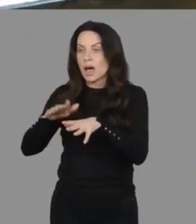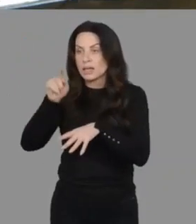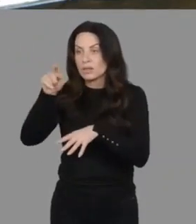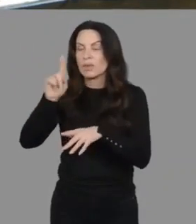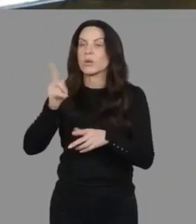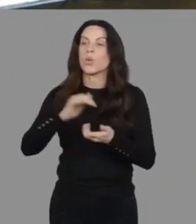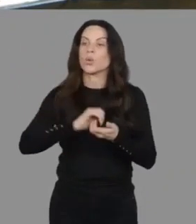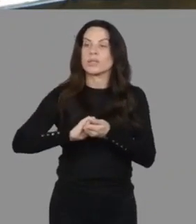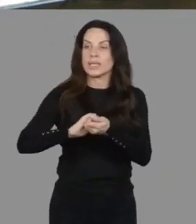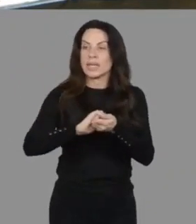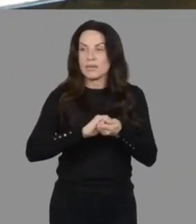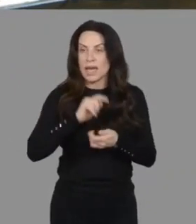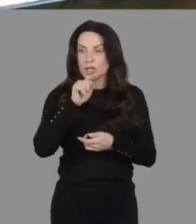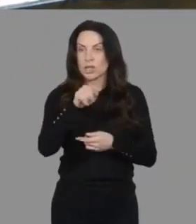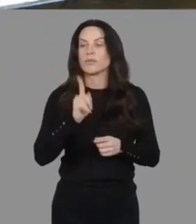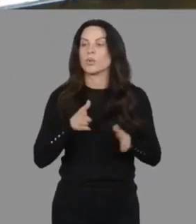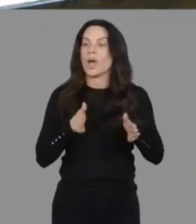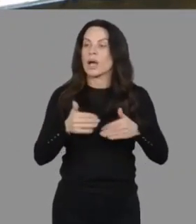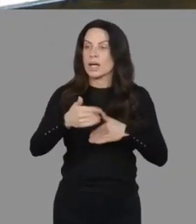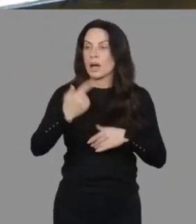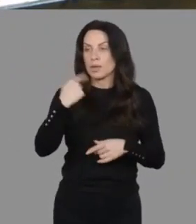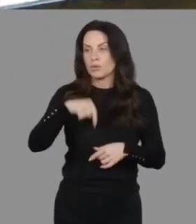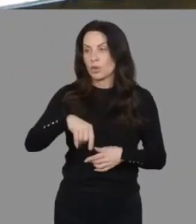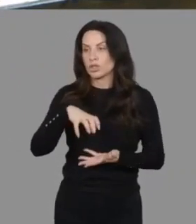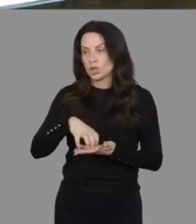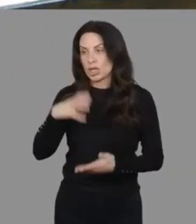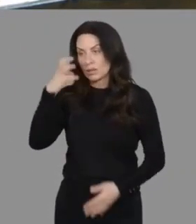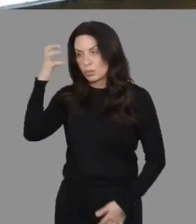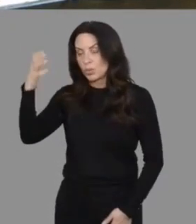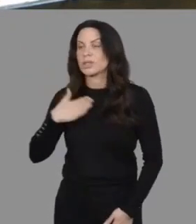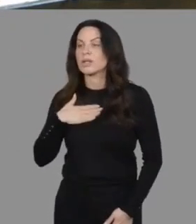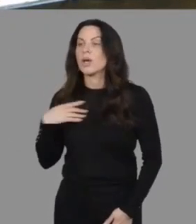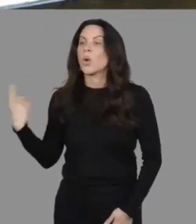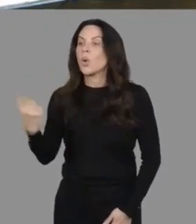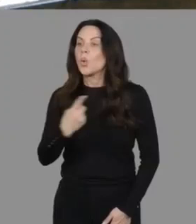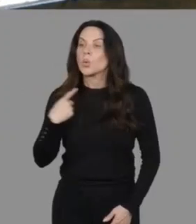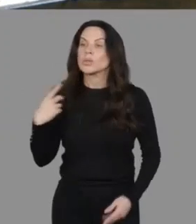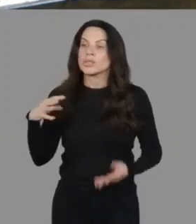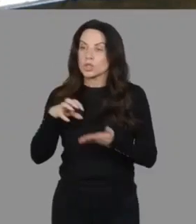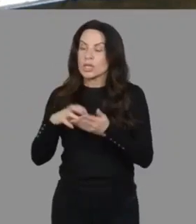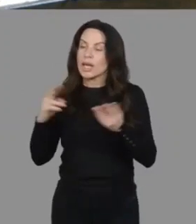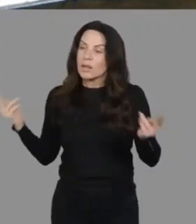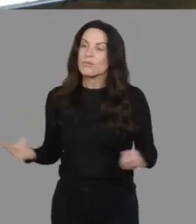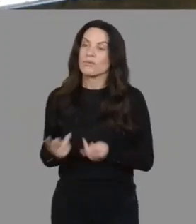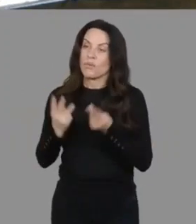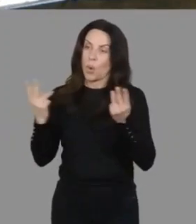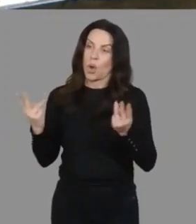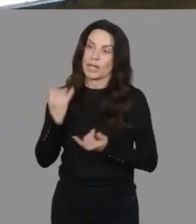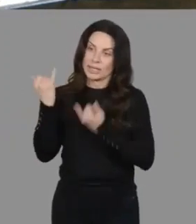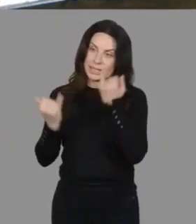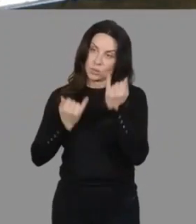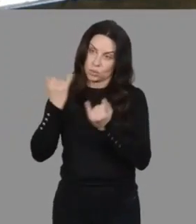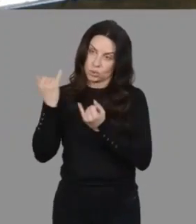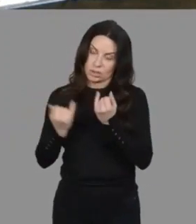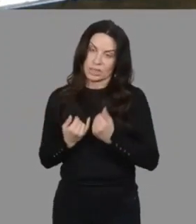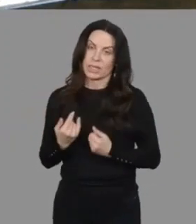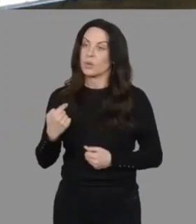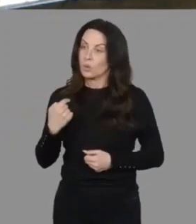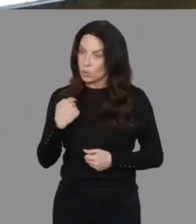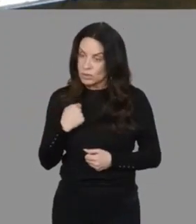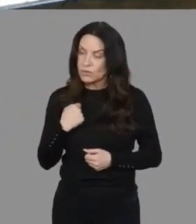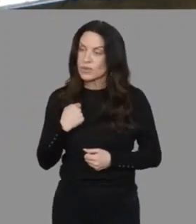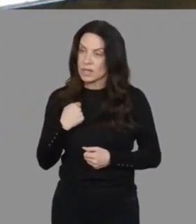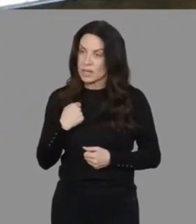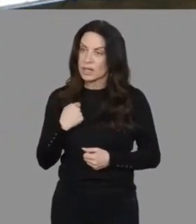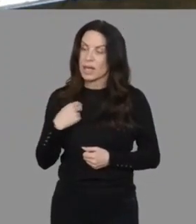den Gewerkschaften und Kammern in unserer Stadt. Unsere Stadt fördert die Industrie. Wir setzen darauf, dass hier auch